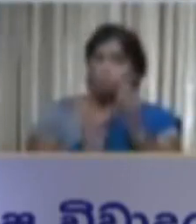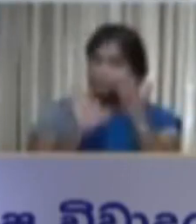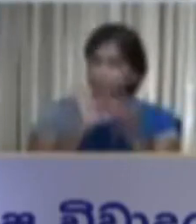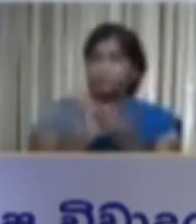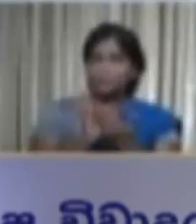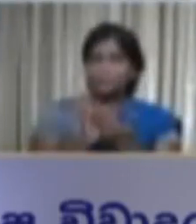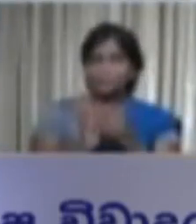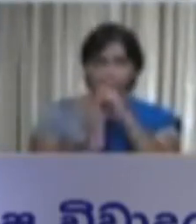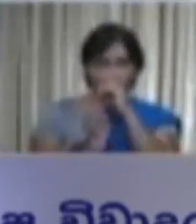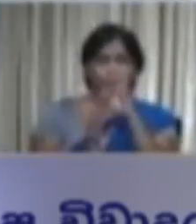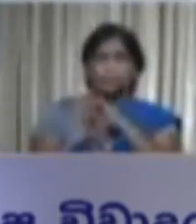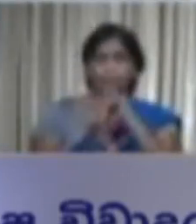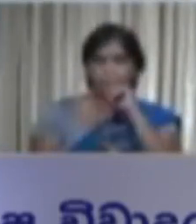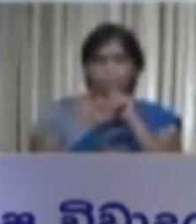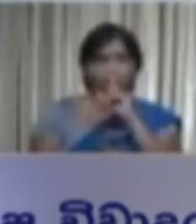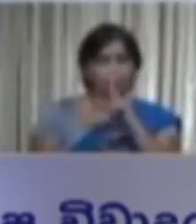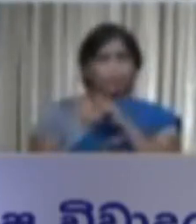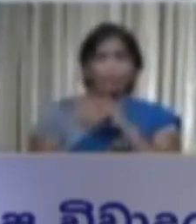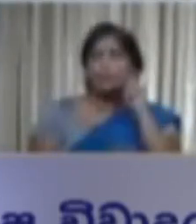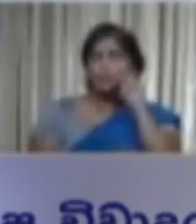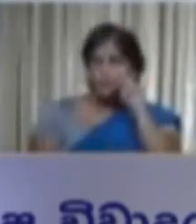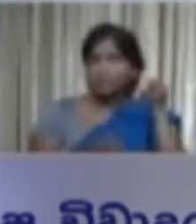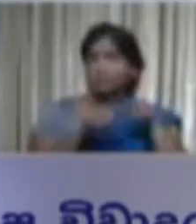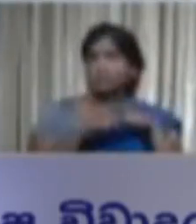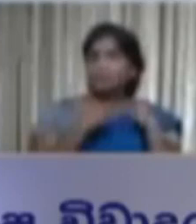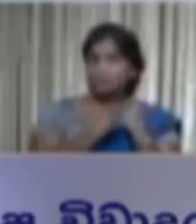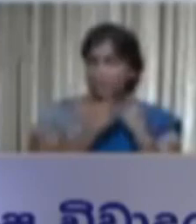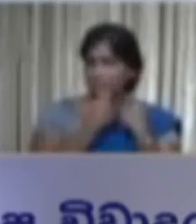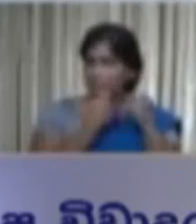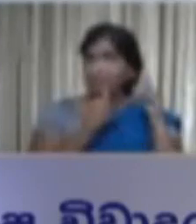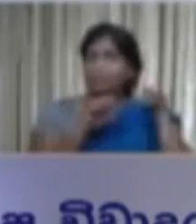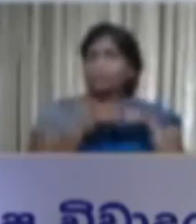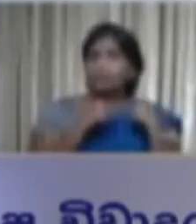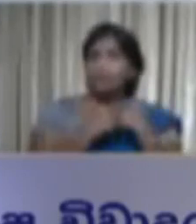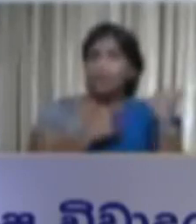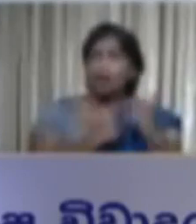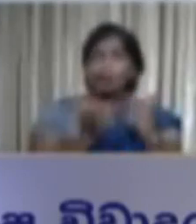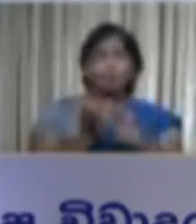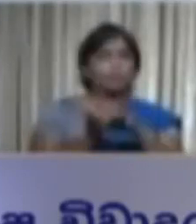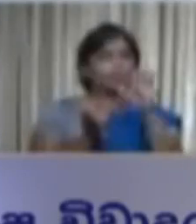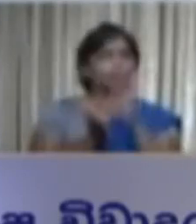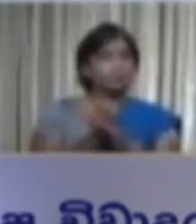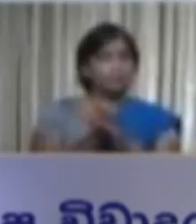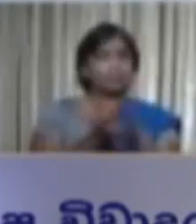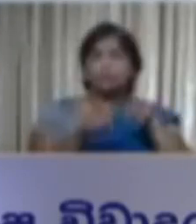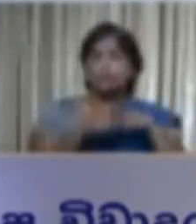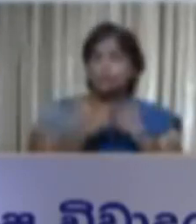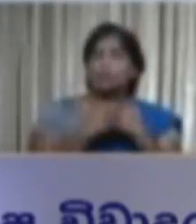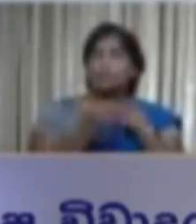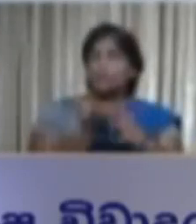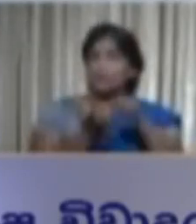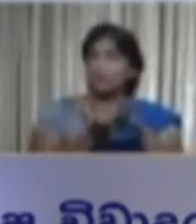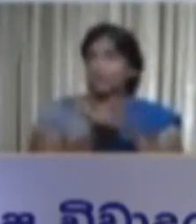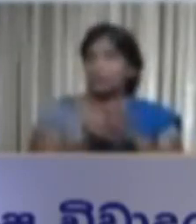තා පැහැදිලිව කියන්න ඕනි මේ නයිජීරියානු සමාගමක් කියන්නේ ඒ සමාගම අලුතෙන් ලියාපදිංචි සමාගම නේ සමාගම් ලියාපදිංචි කියන්නේ මම